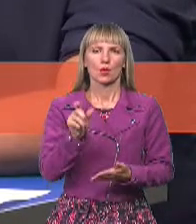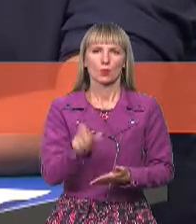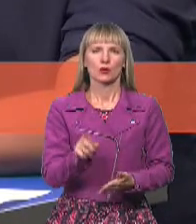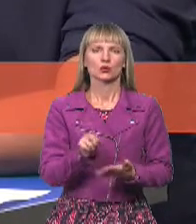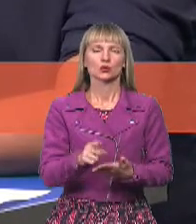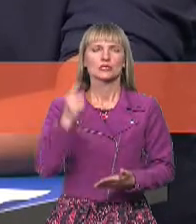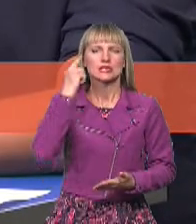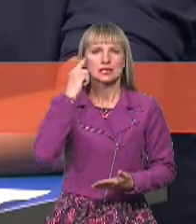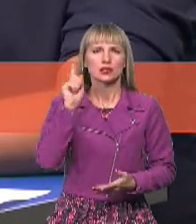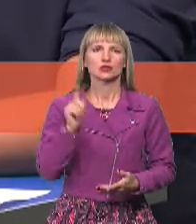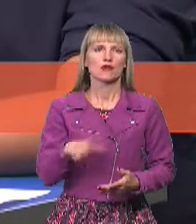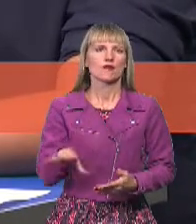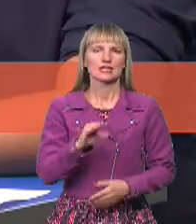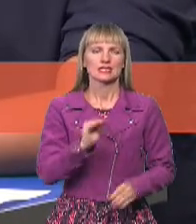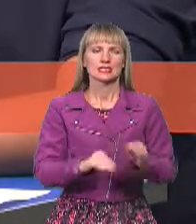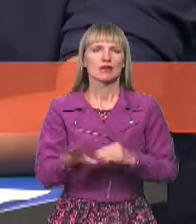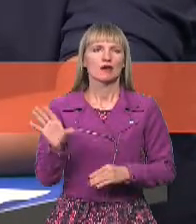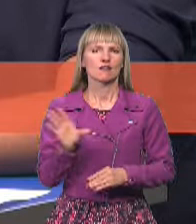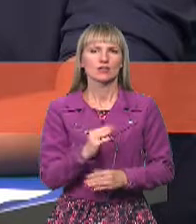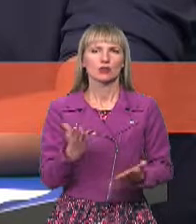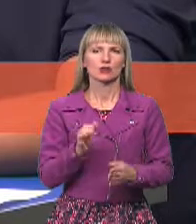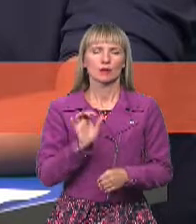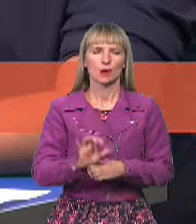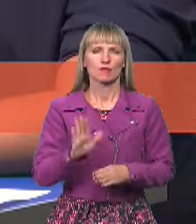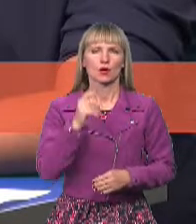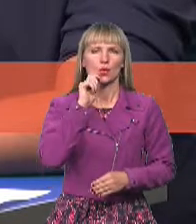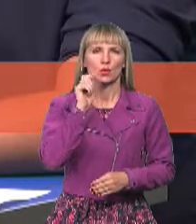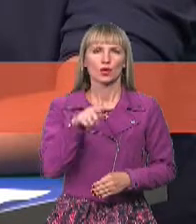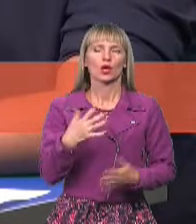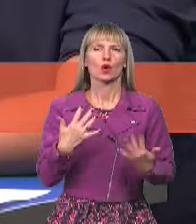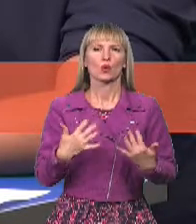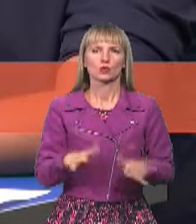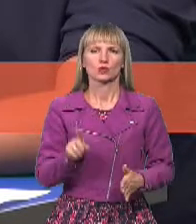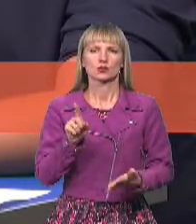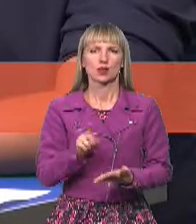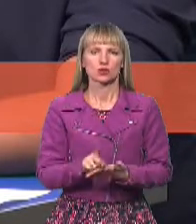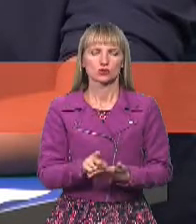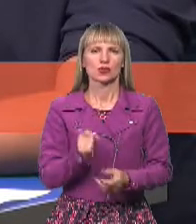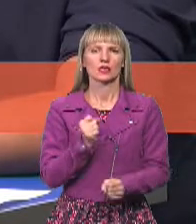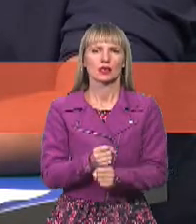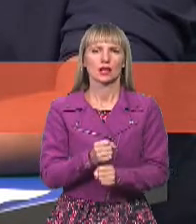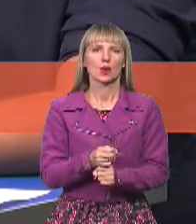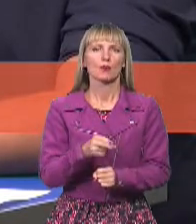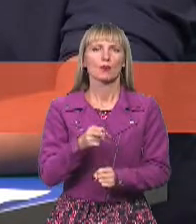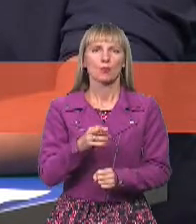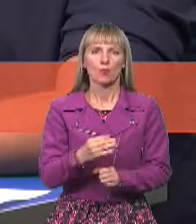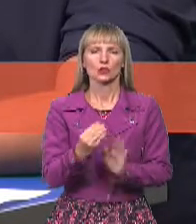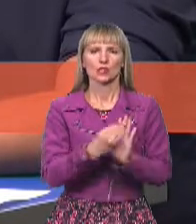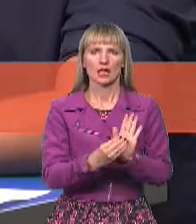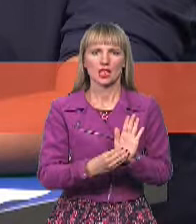система, вся продукція, яка производиться в Україні, вона вже должна вироблюватися по